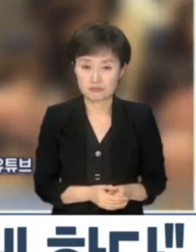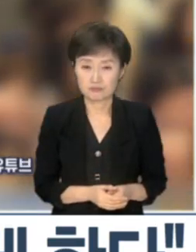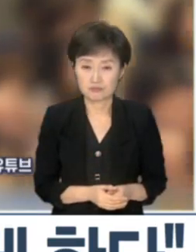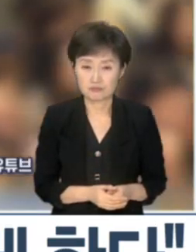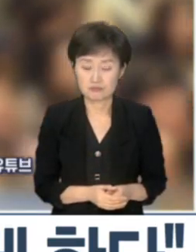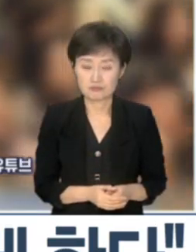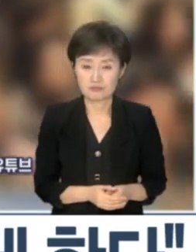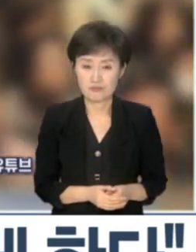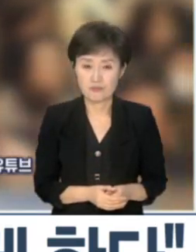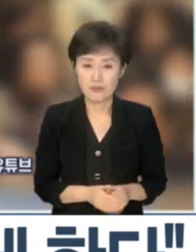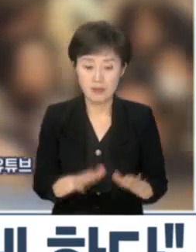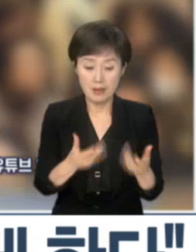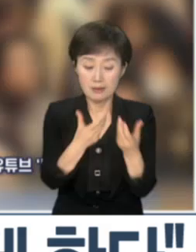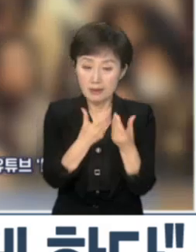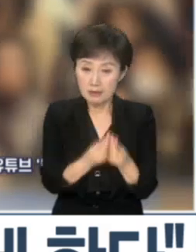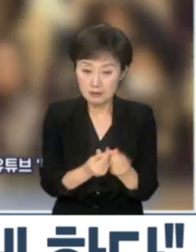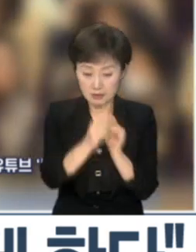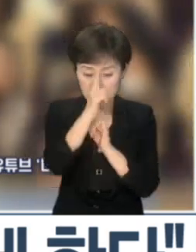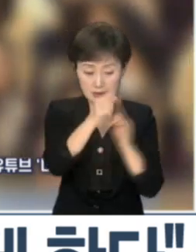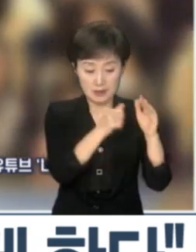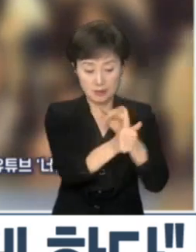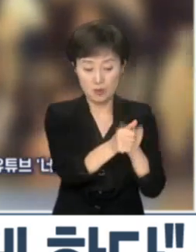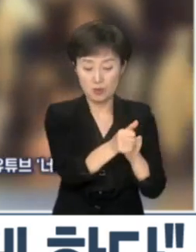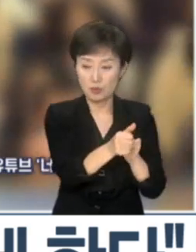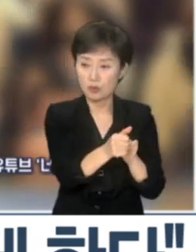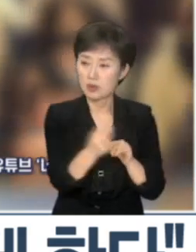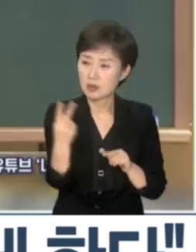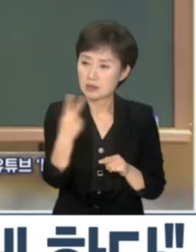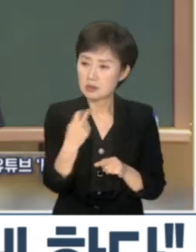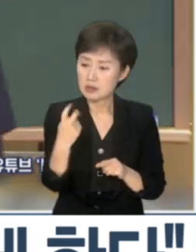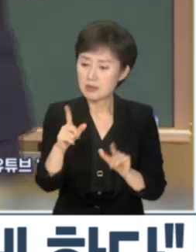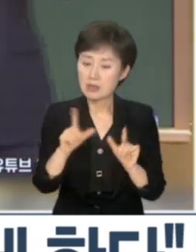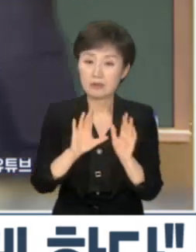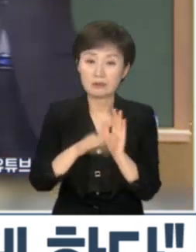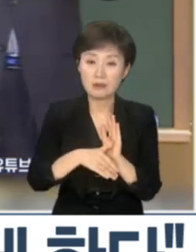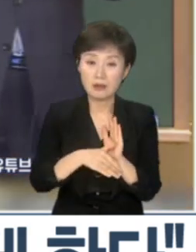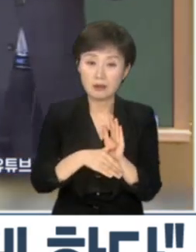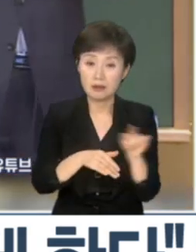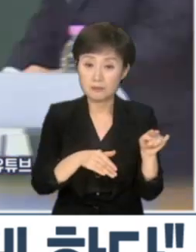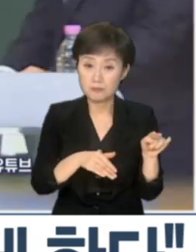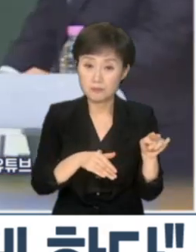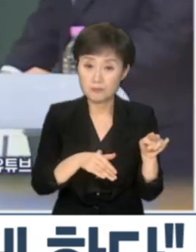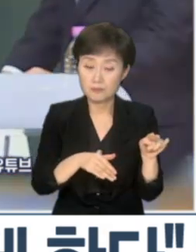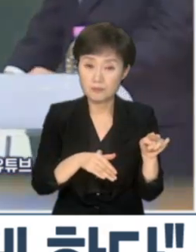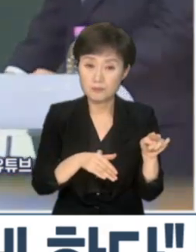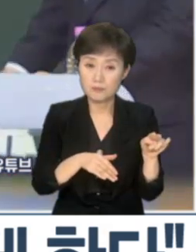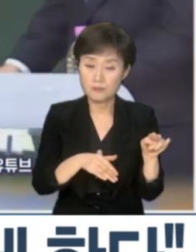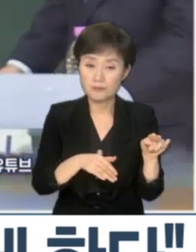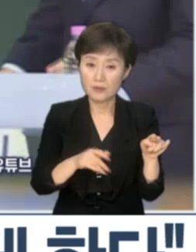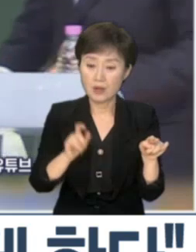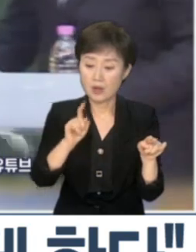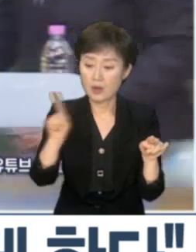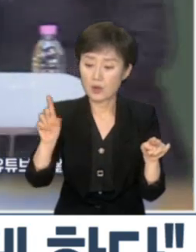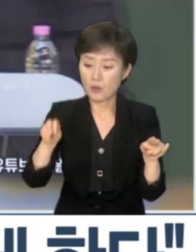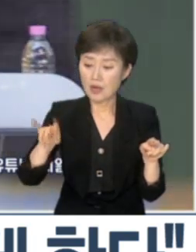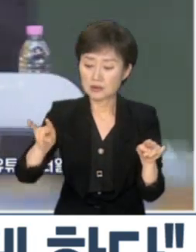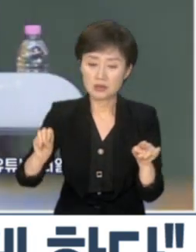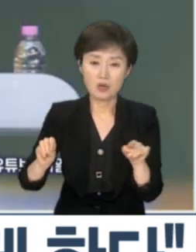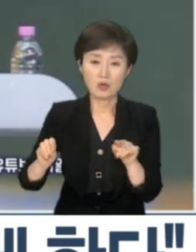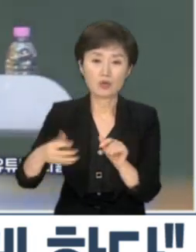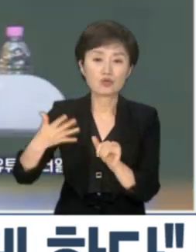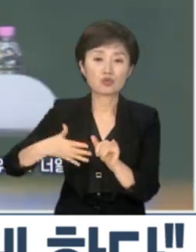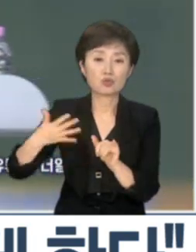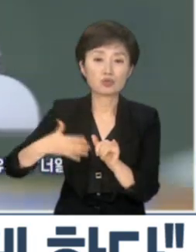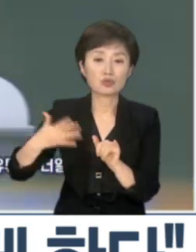들어서 그 이재명 대표 같은 경우는 2021년도에 민주당 대선 후보 신분으로 방송 인터뷰에 나가서